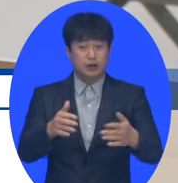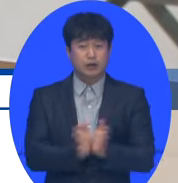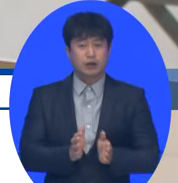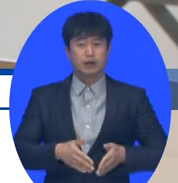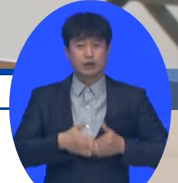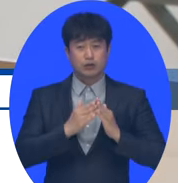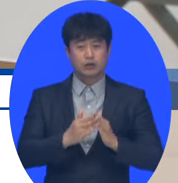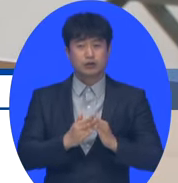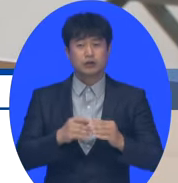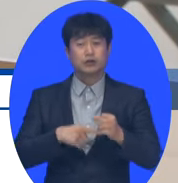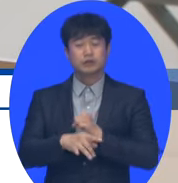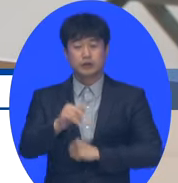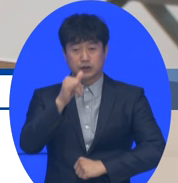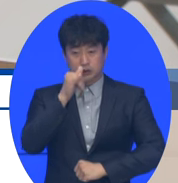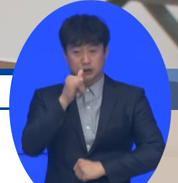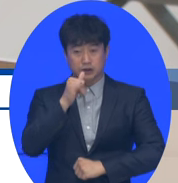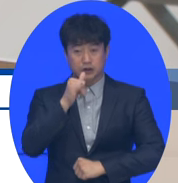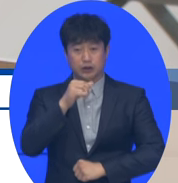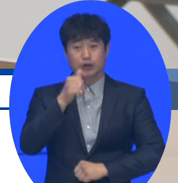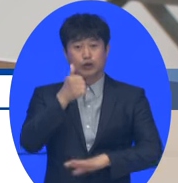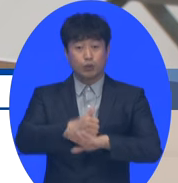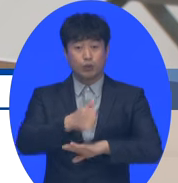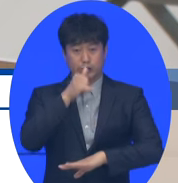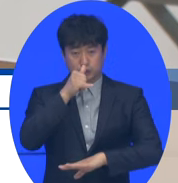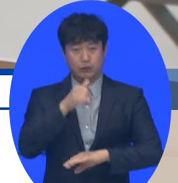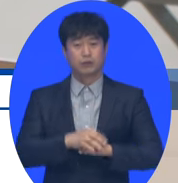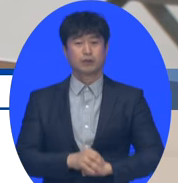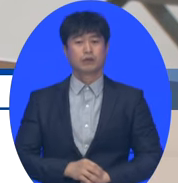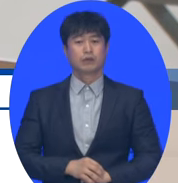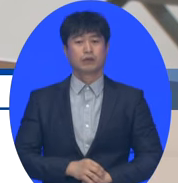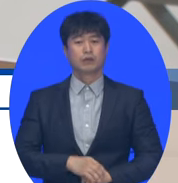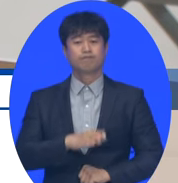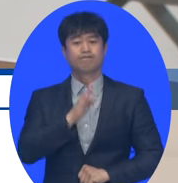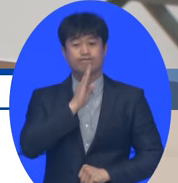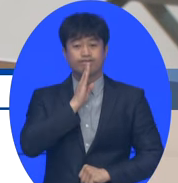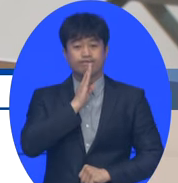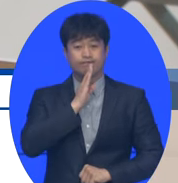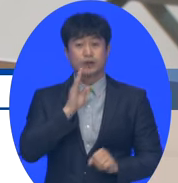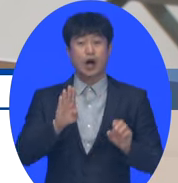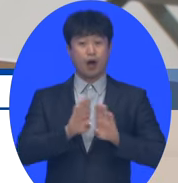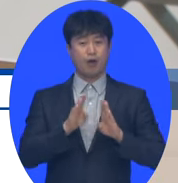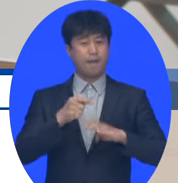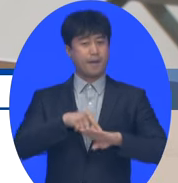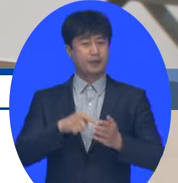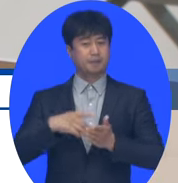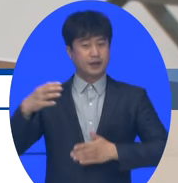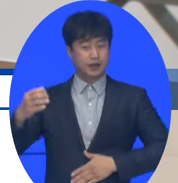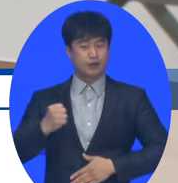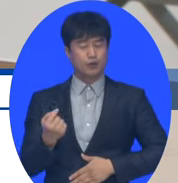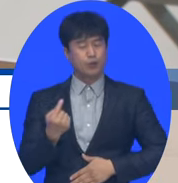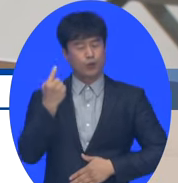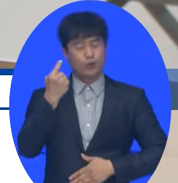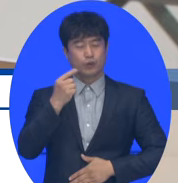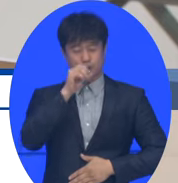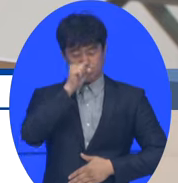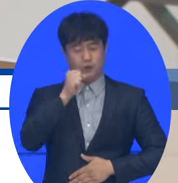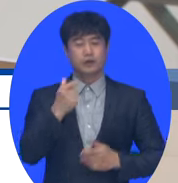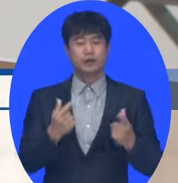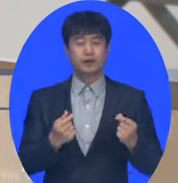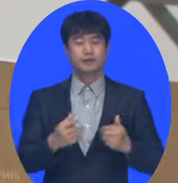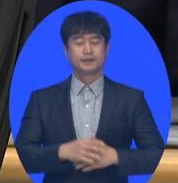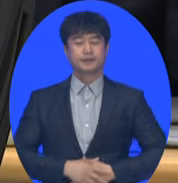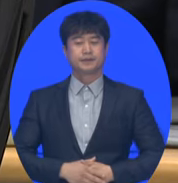나름대로 의미 있게 지금 좋은 성과를 내고 있다 그러셨죠? 예, 정말 열린 마인드로서